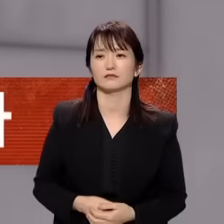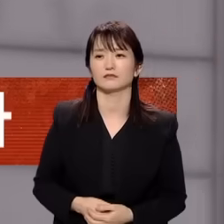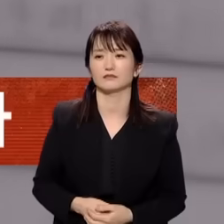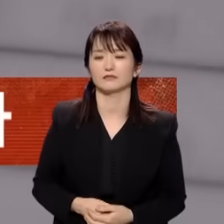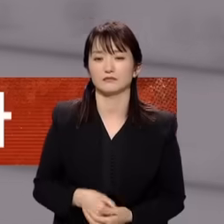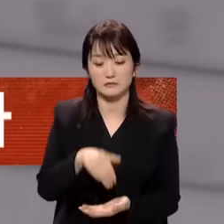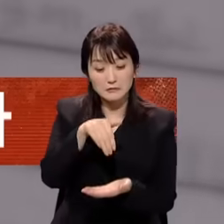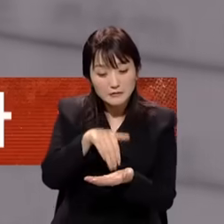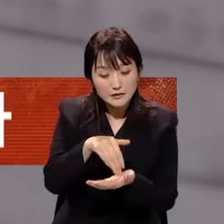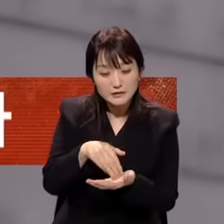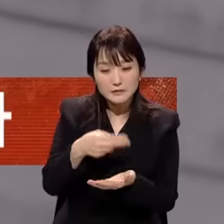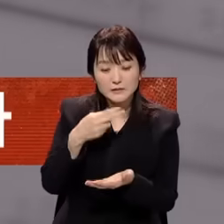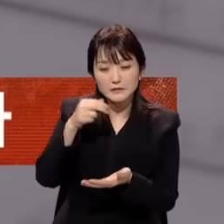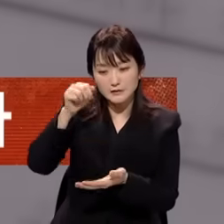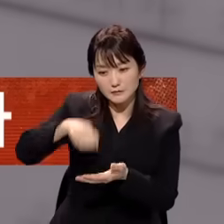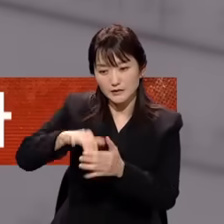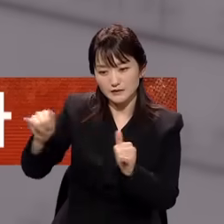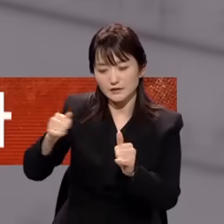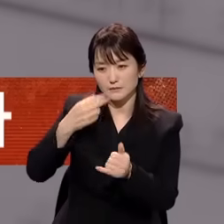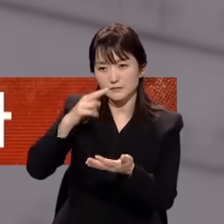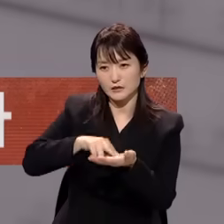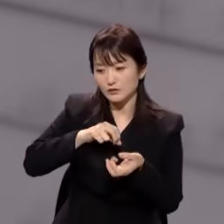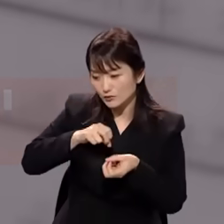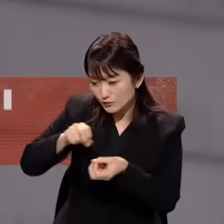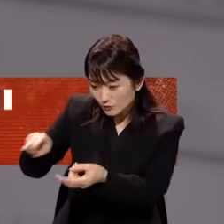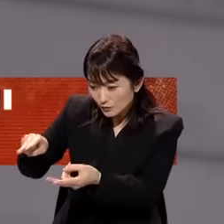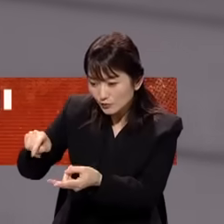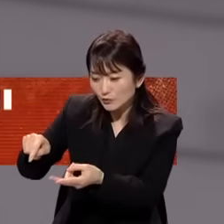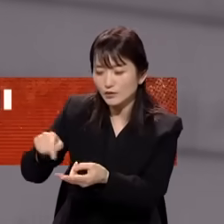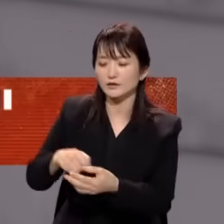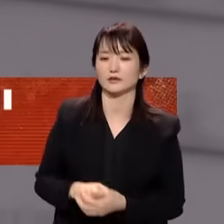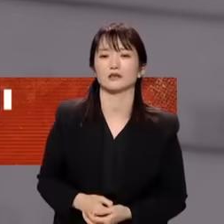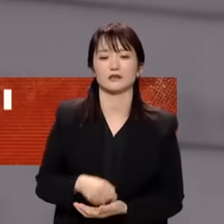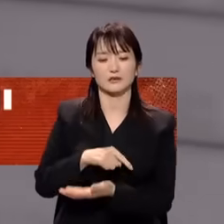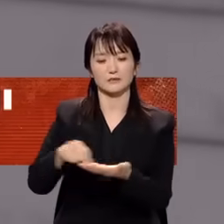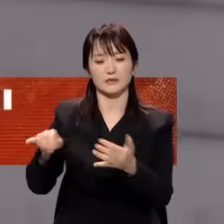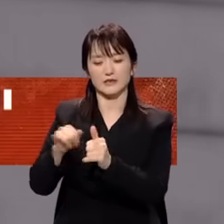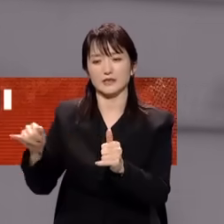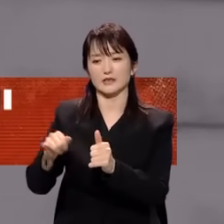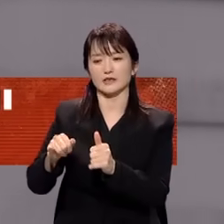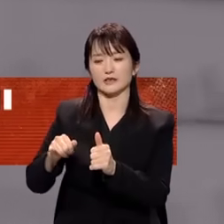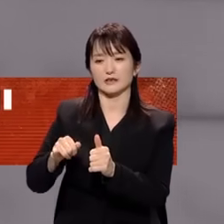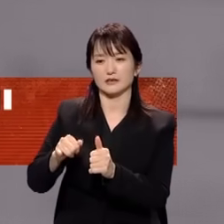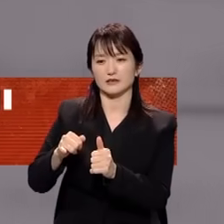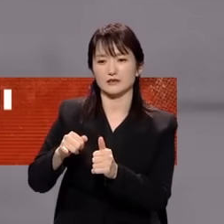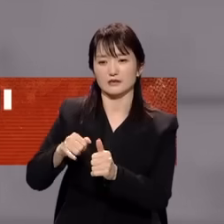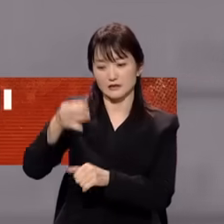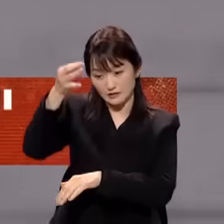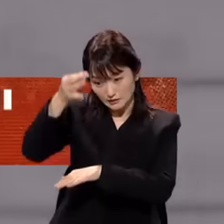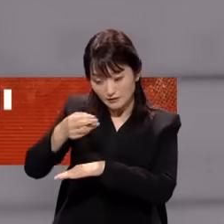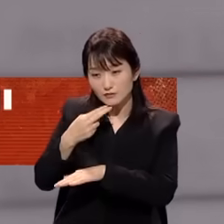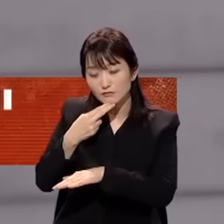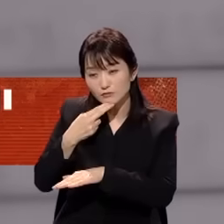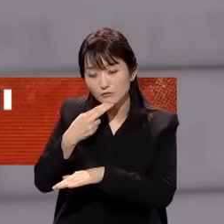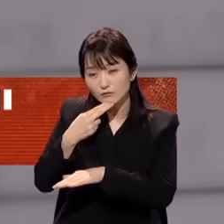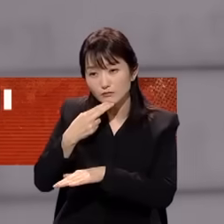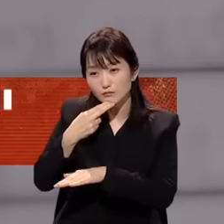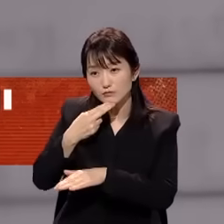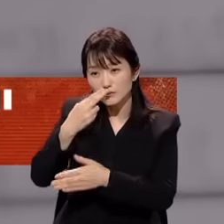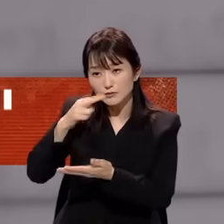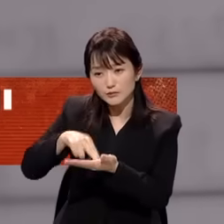보내고 피해자에게는 사과조차 없었던 걸 아마 지적을 했든지 변호사가 그래도 피해자에게도 사과해야 된다 뭐 이런 얘기 했는지